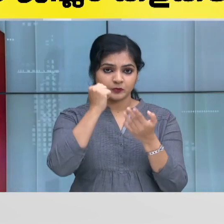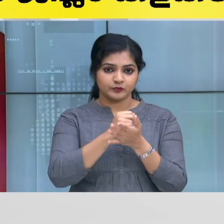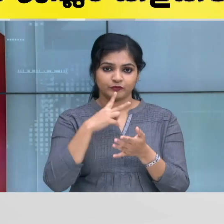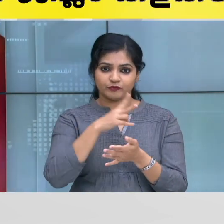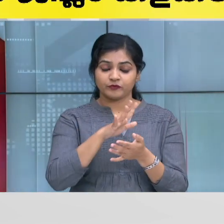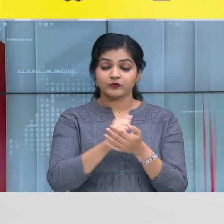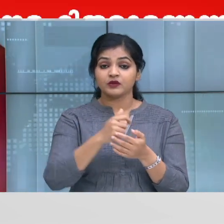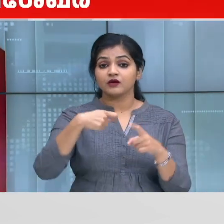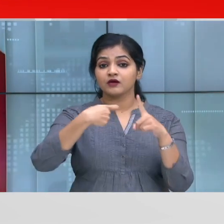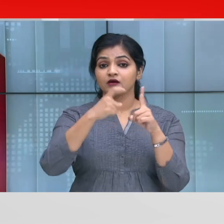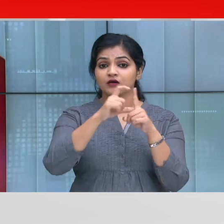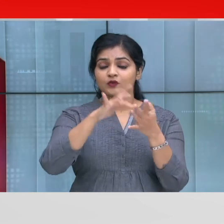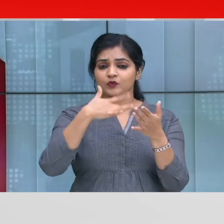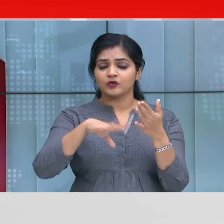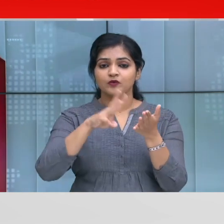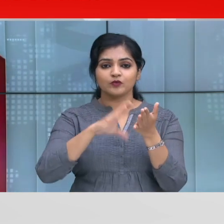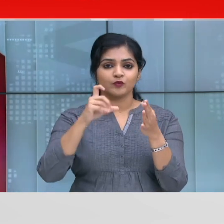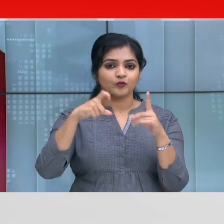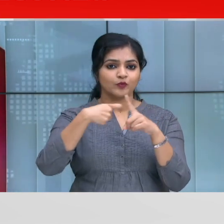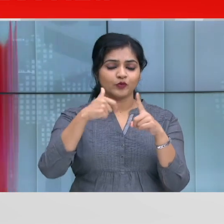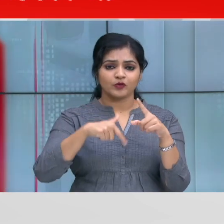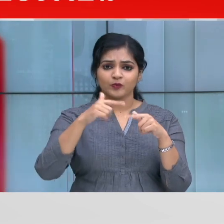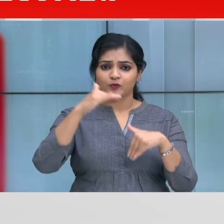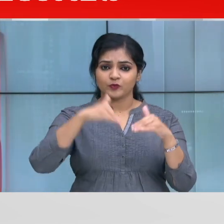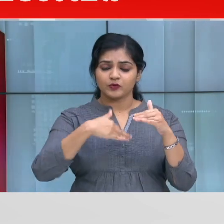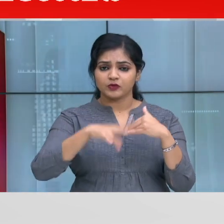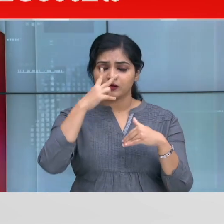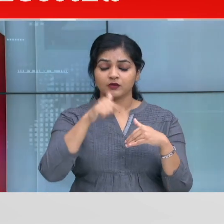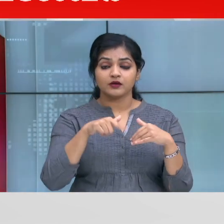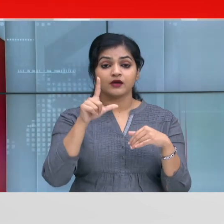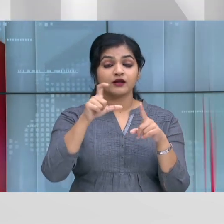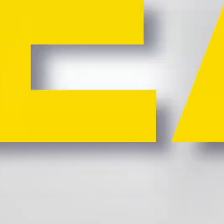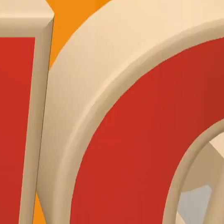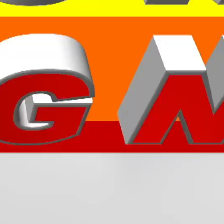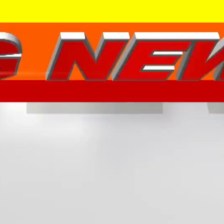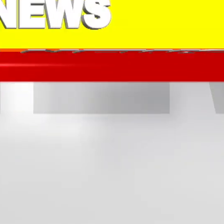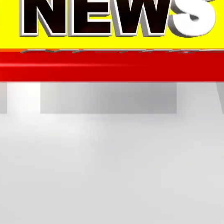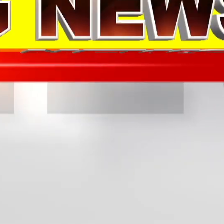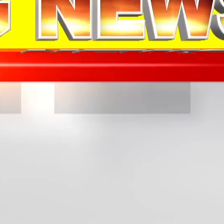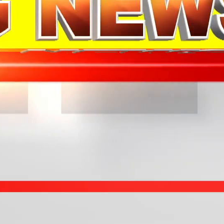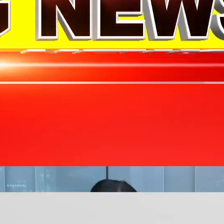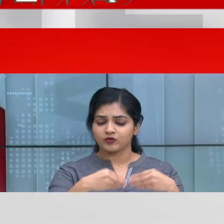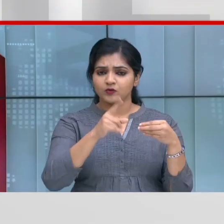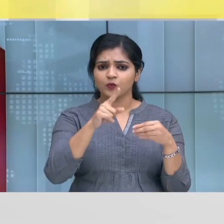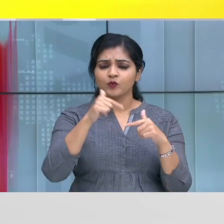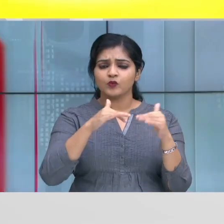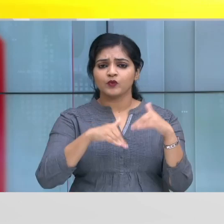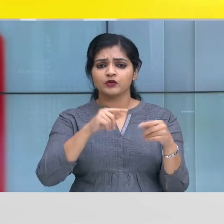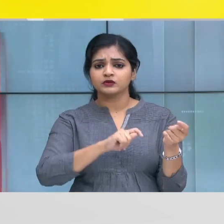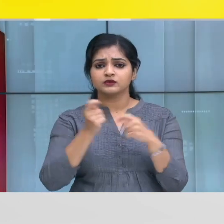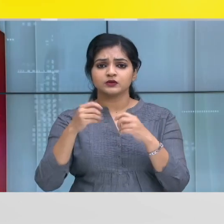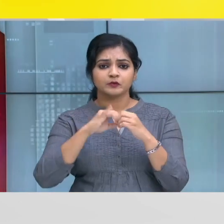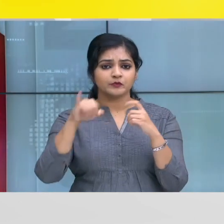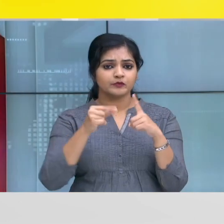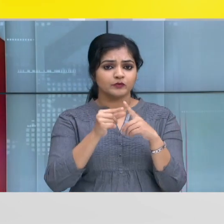പോളിംഗിനിടെയാണ് LDFനും UDFനും ചെയ്ത വോട്ടിലെ ഒരു വോട്ട് BJPക്ക് പോയതായിട്ടുള്ള ആക്ഷേപം ഉയർന്നത്. എന്താണ് ഈ കാര്യത്തിൽ ഒടുവിൽ സംഭവിച്ചത്?